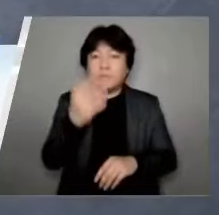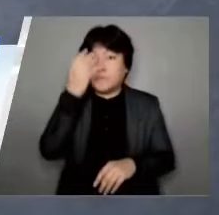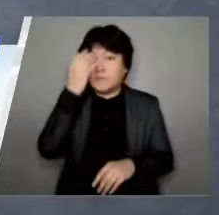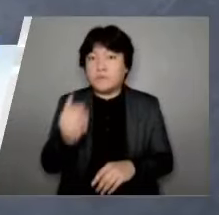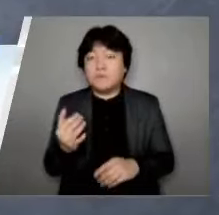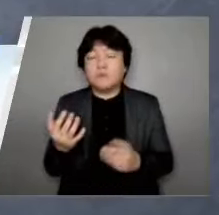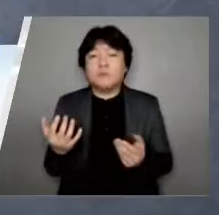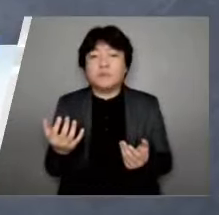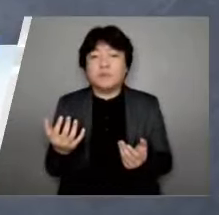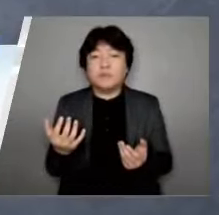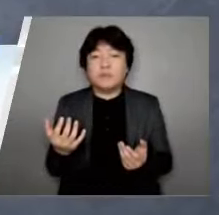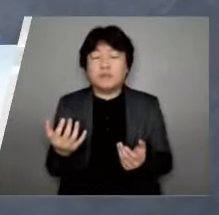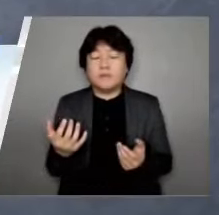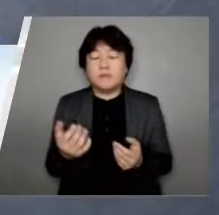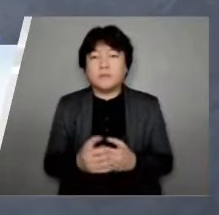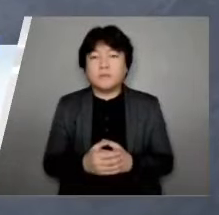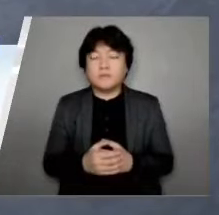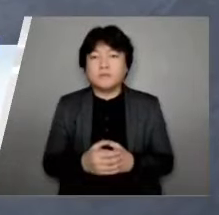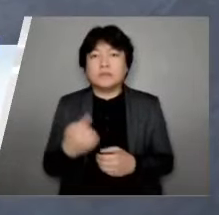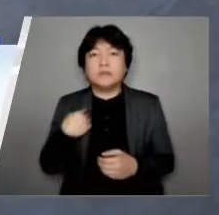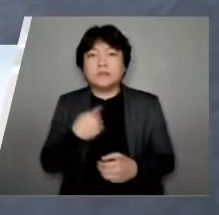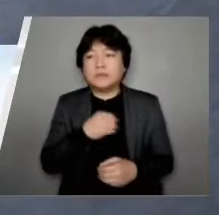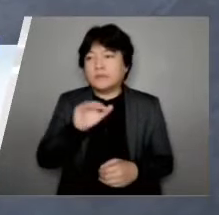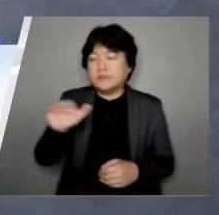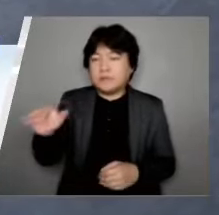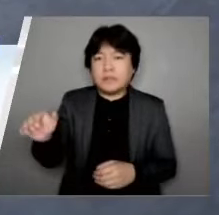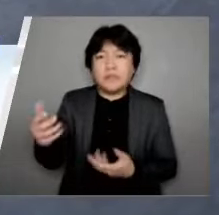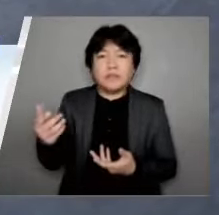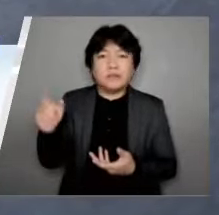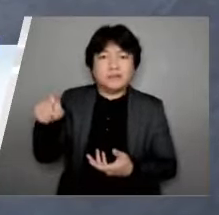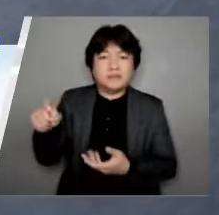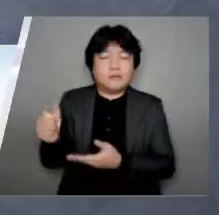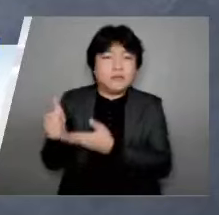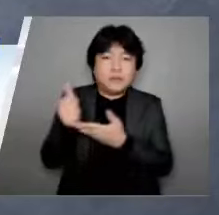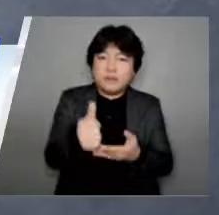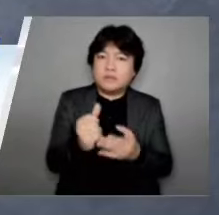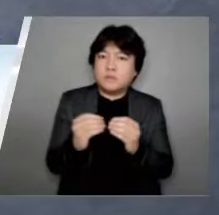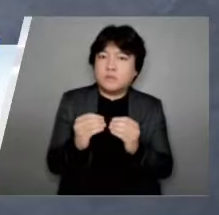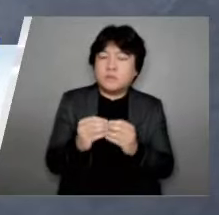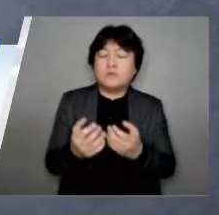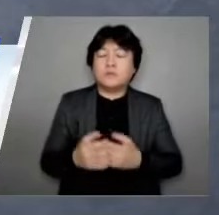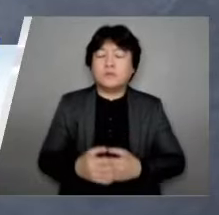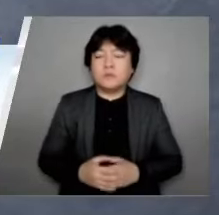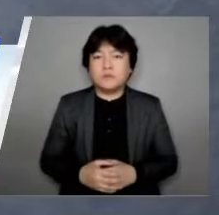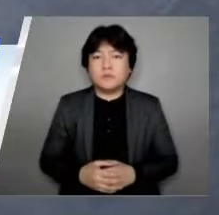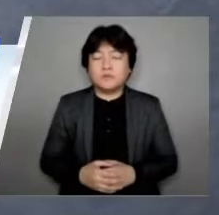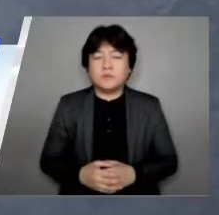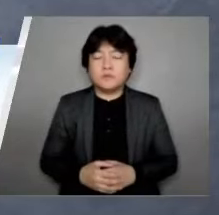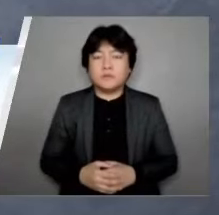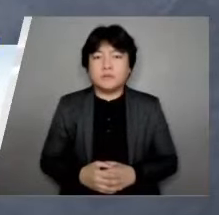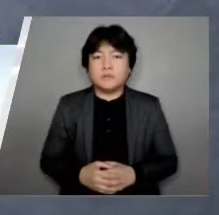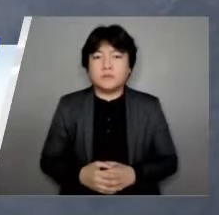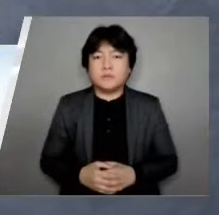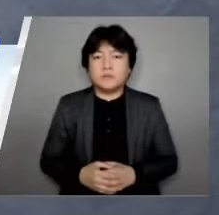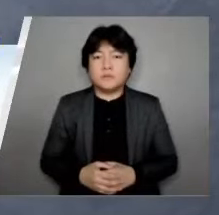tubog na tayo ng tulong, humingi na tayo ng tulong para marating natin yung mga talagang maliliit